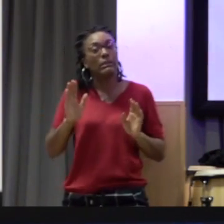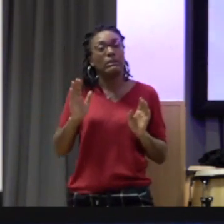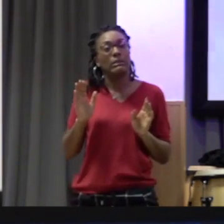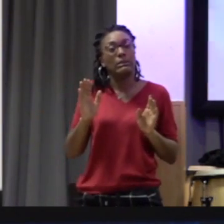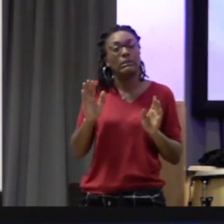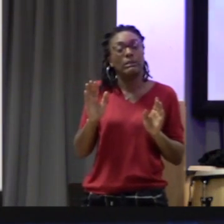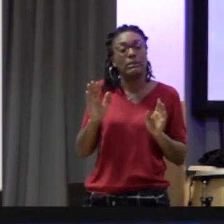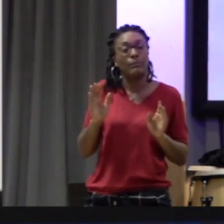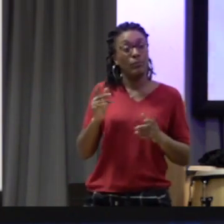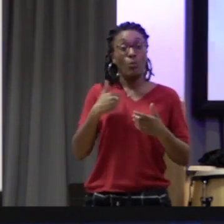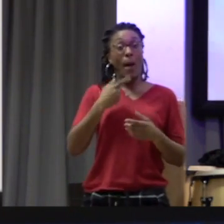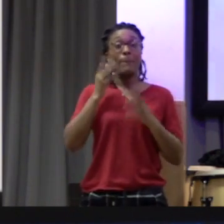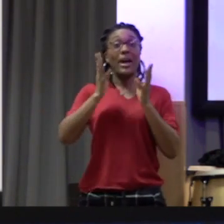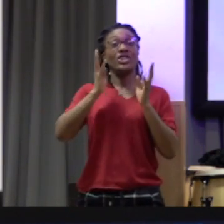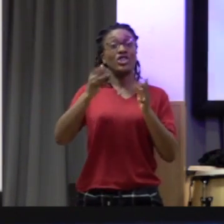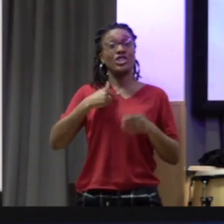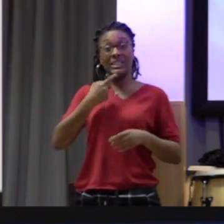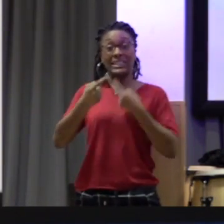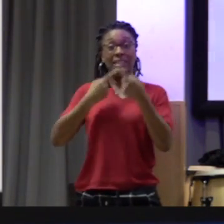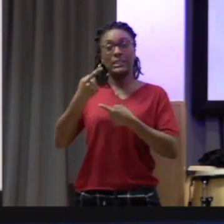me retrouver aussi après de l'autre côté.